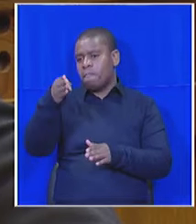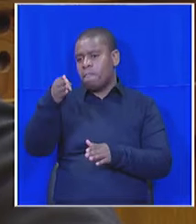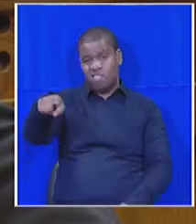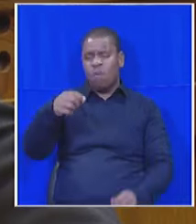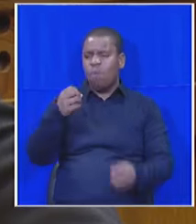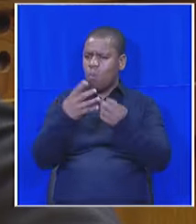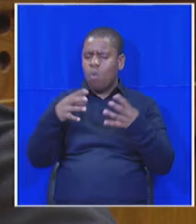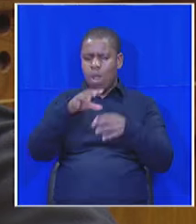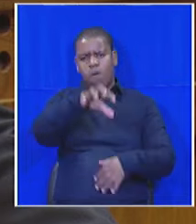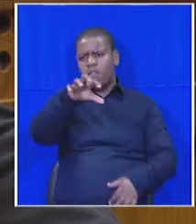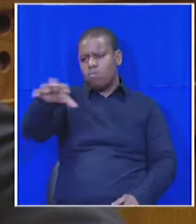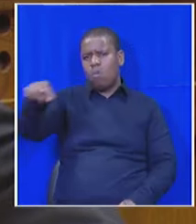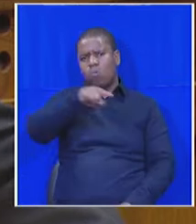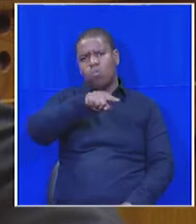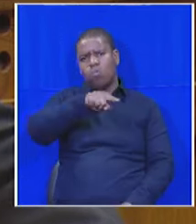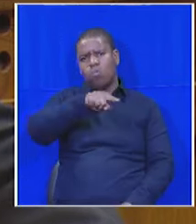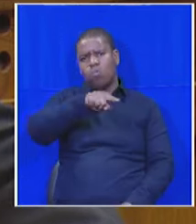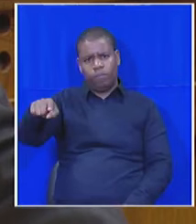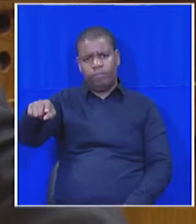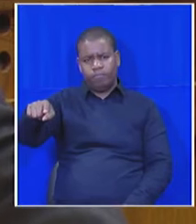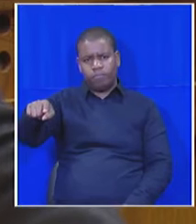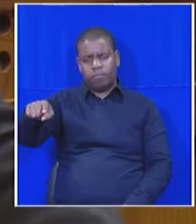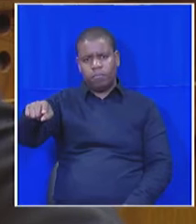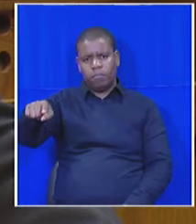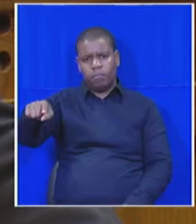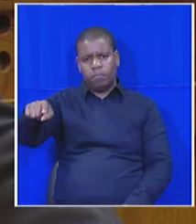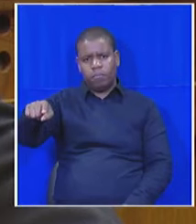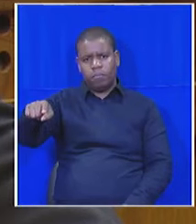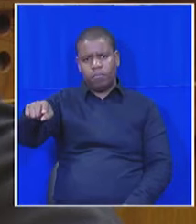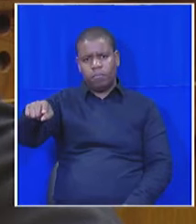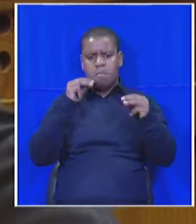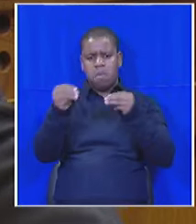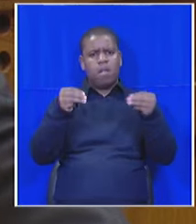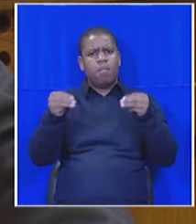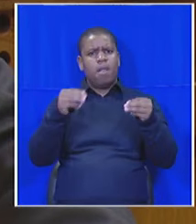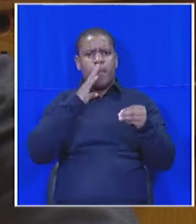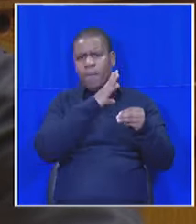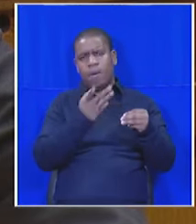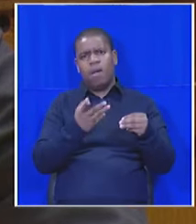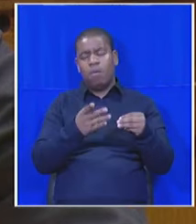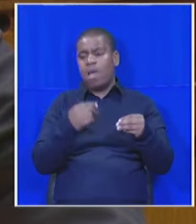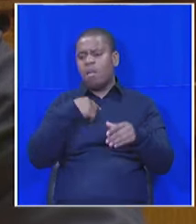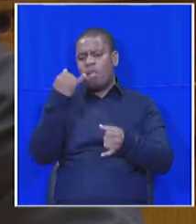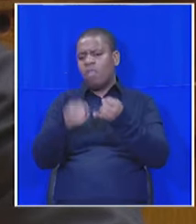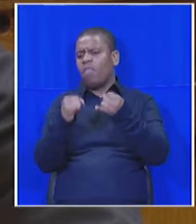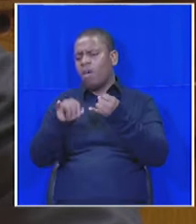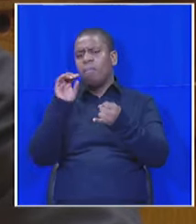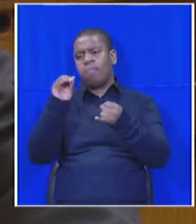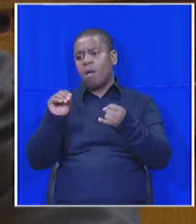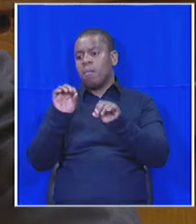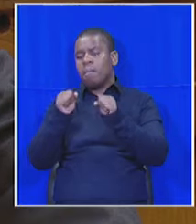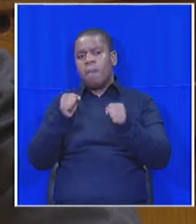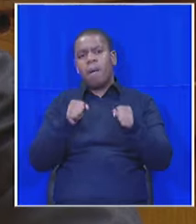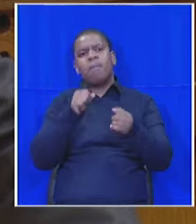wangeadministreer. Daar was 'n ondersoek na almal van hulle. Ons wag nou nog vir sommige verslae vanaf die spesiale